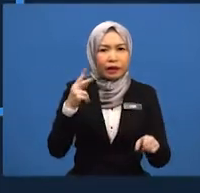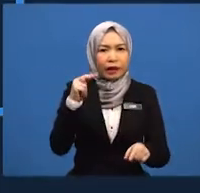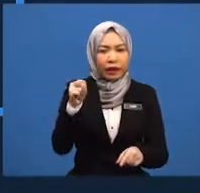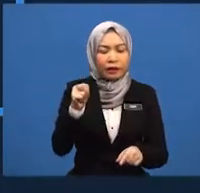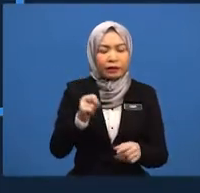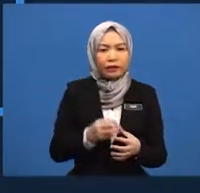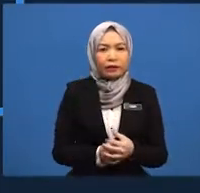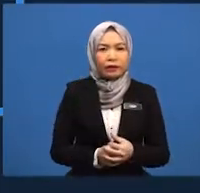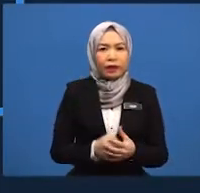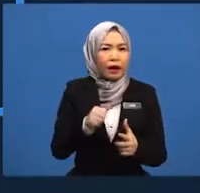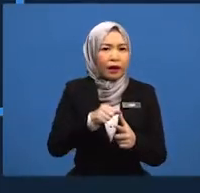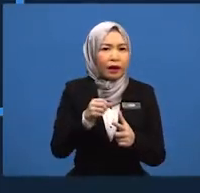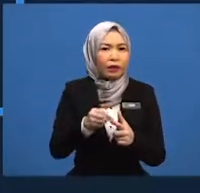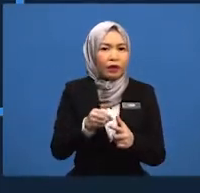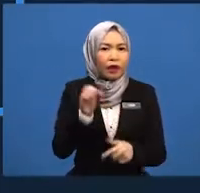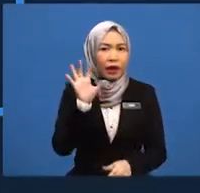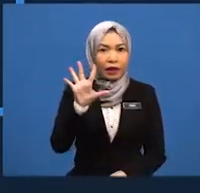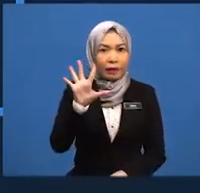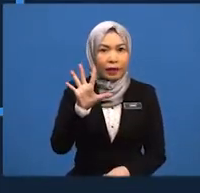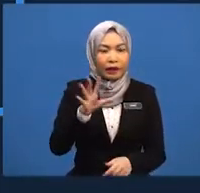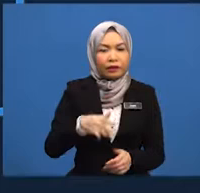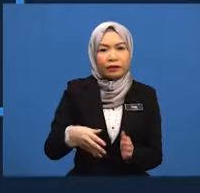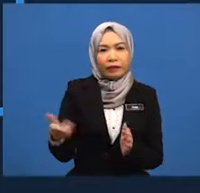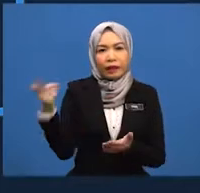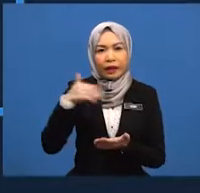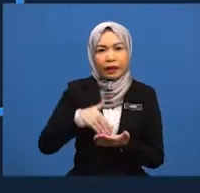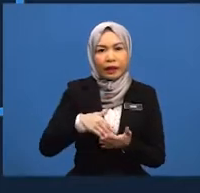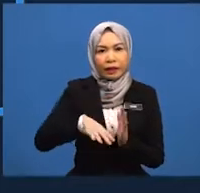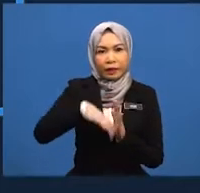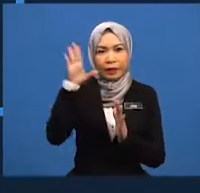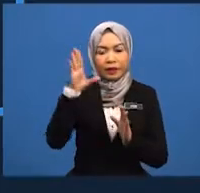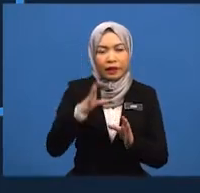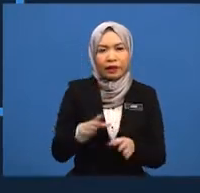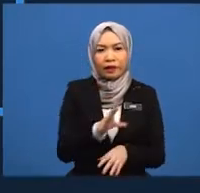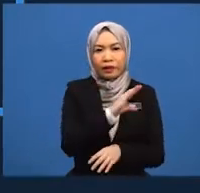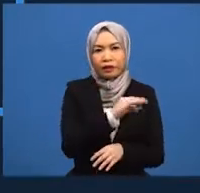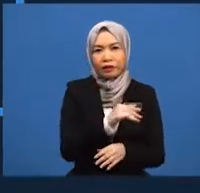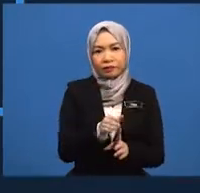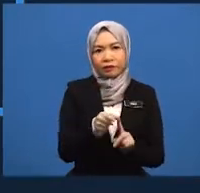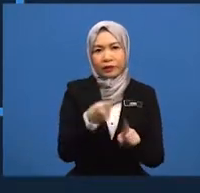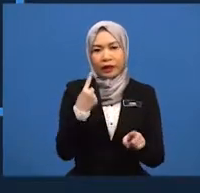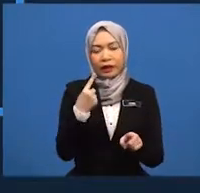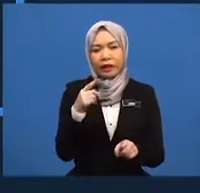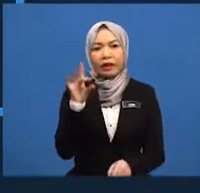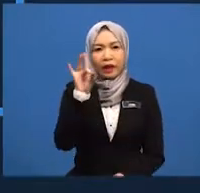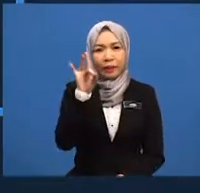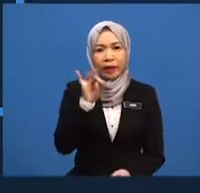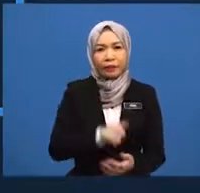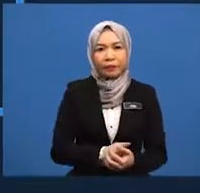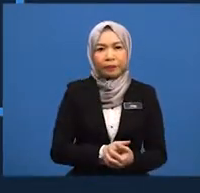Adakah 5 lebih besar daripada 8? Jika ya, nombor terbesar ialah